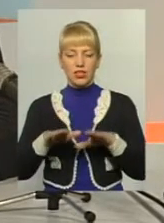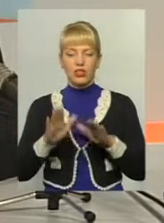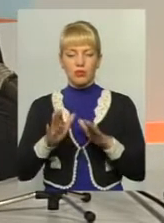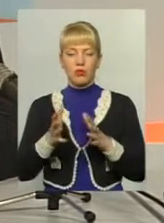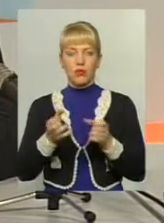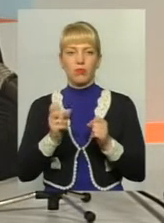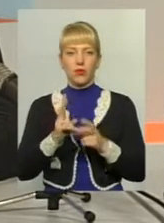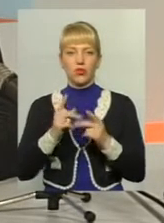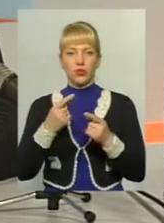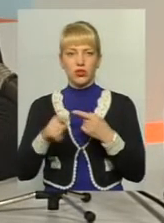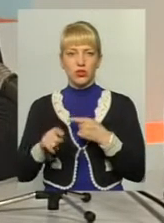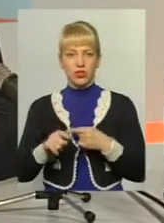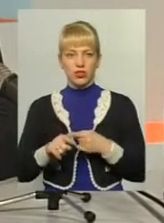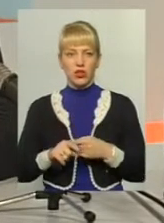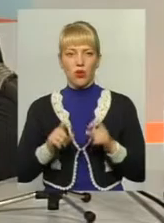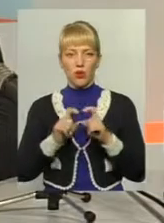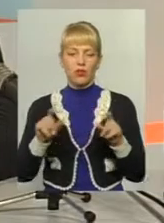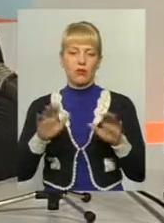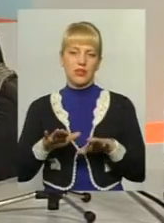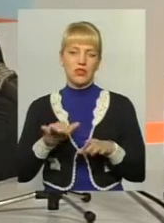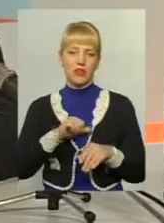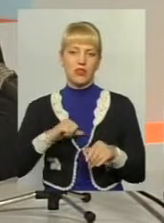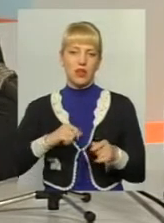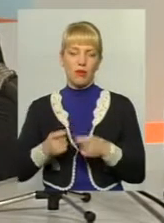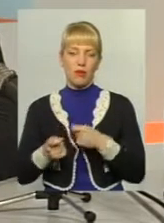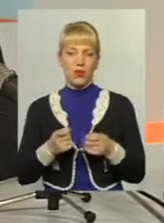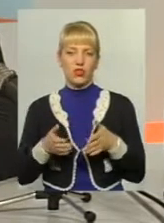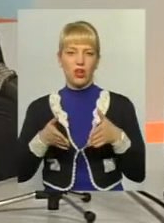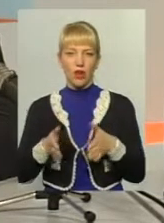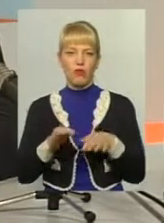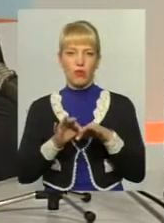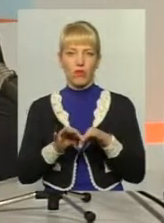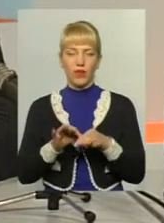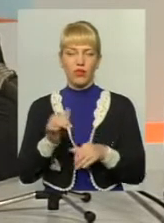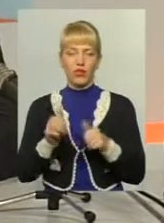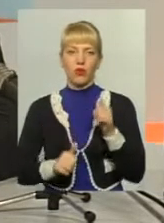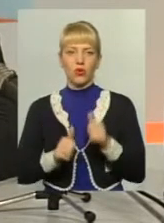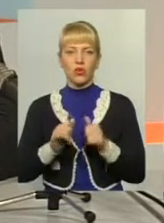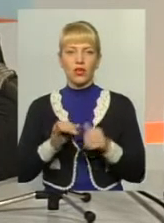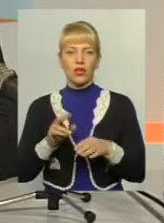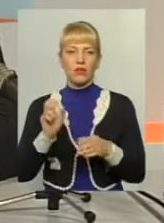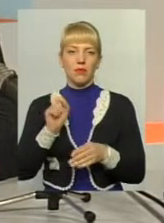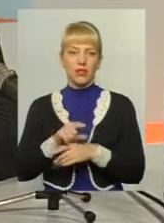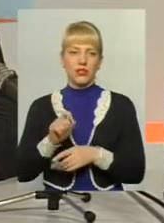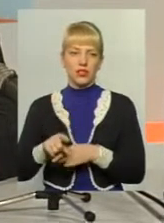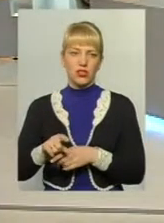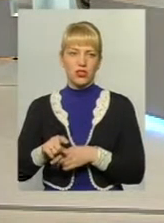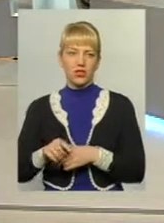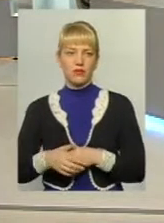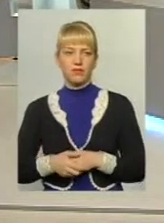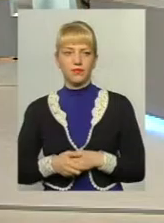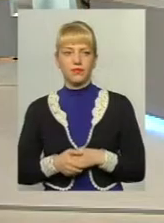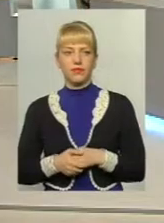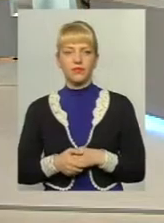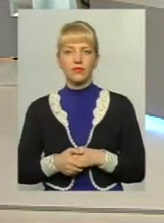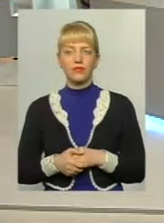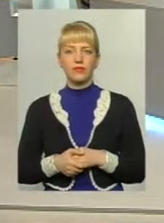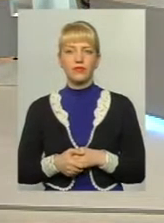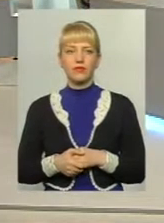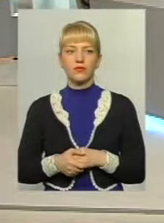набагато важче. І, звісно, якщо таке рішення не приймається, то в таких будинках рішення будуть приймати. За